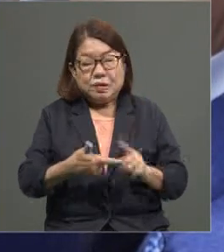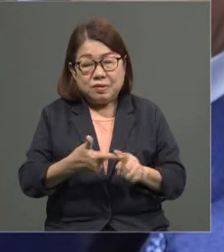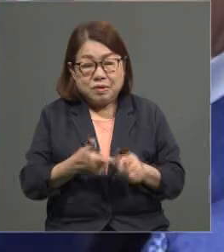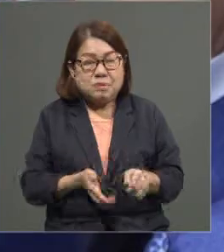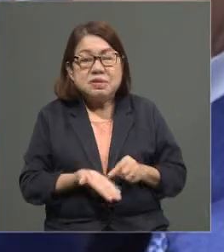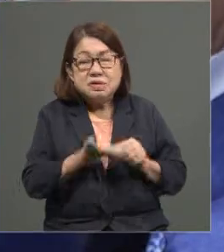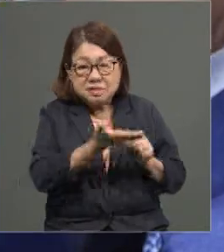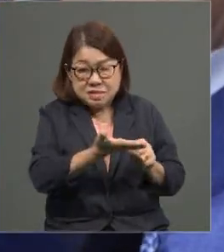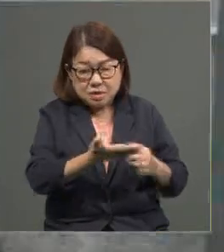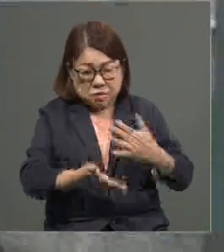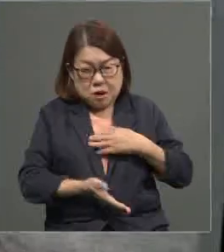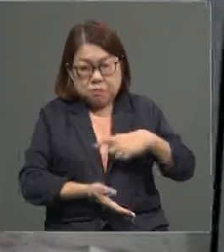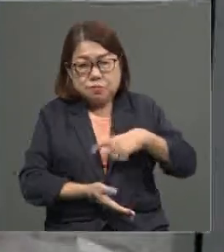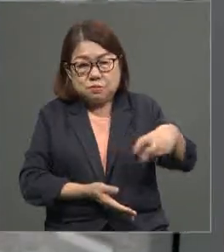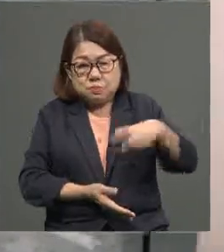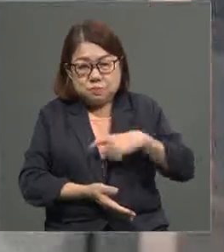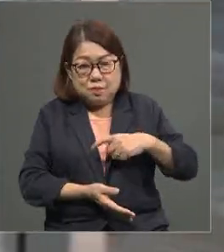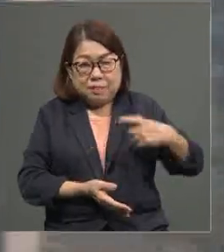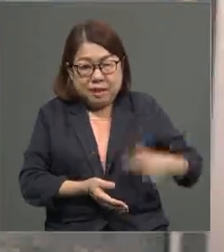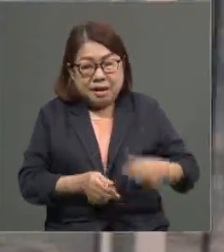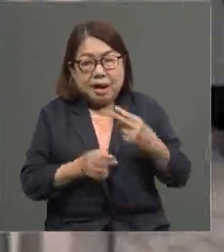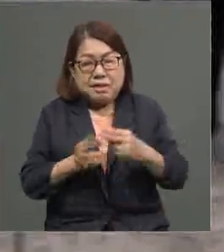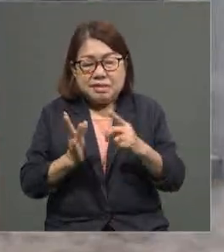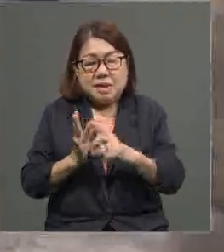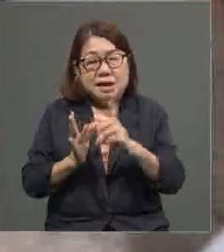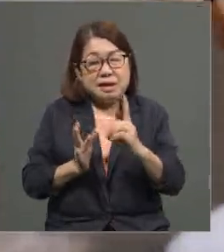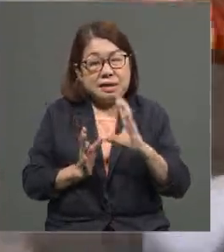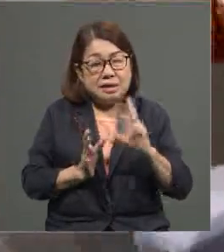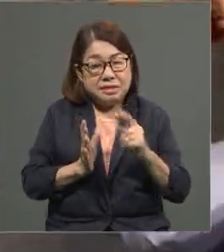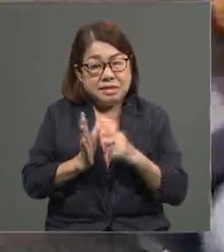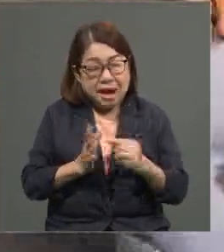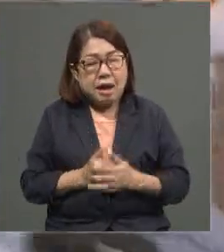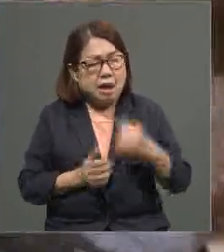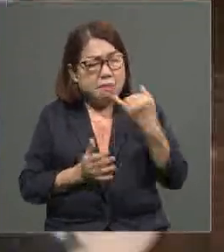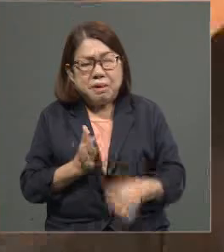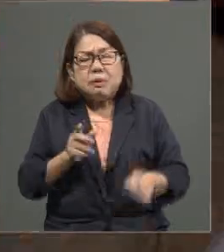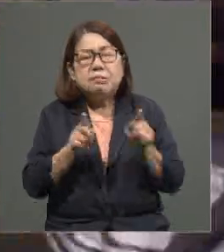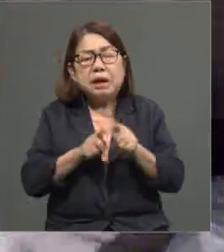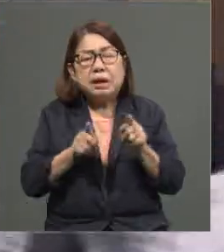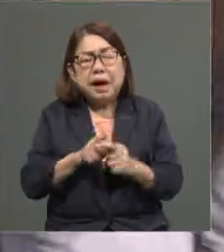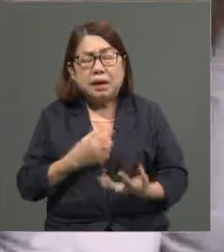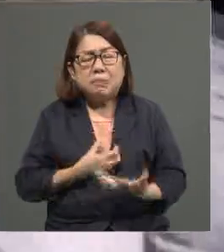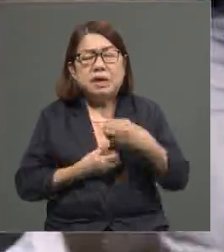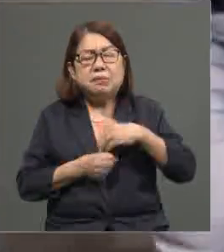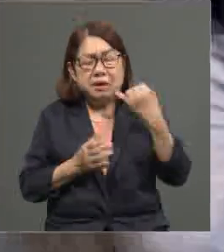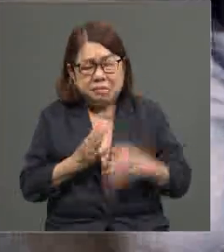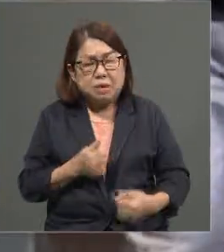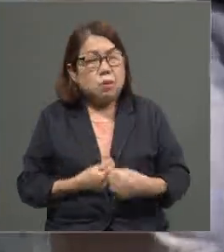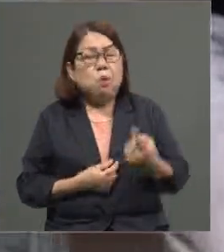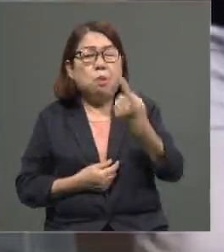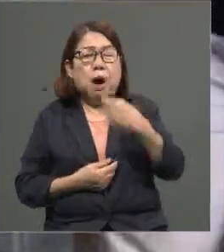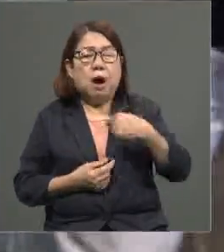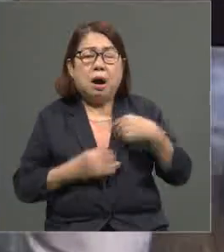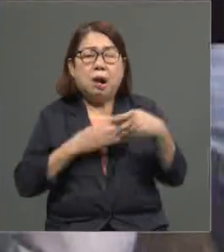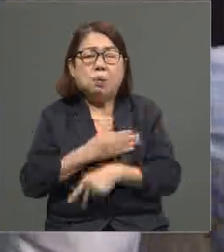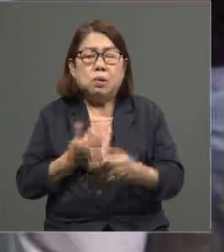ส่วนตัวของคุณสนธิเองอันนี้บอกว่าทนายเดชาเนี่ยคุณสนธิบอกกล่าวหาว่าทำผิดจรรยาบรรณเนื่องจากมากล่าวหาว่าคุณสนธิช่อโกง